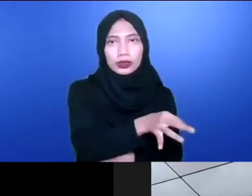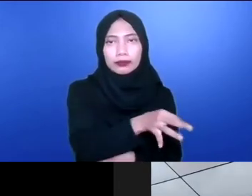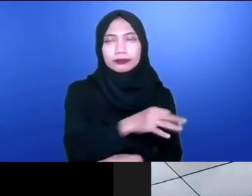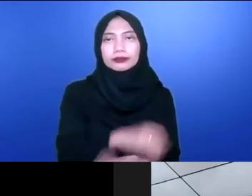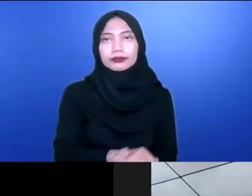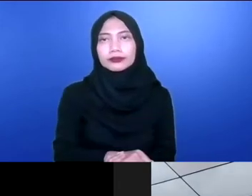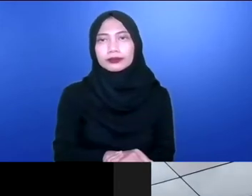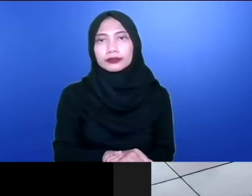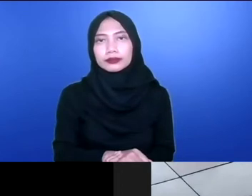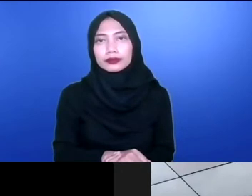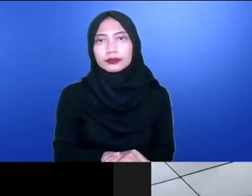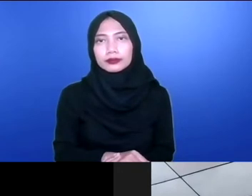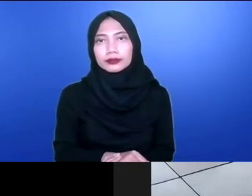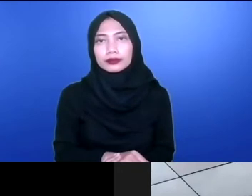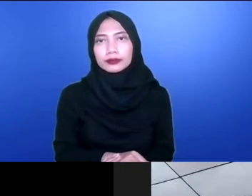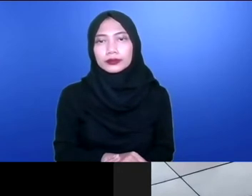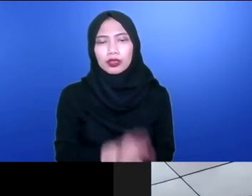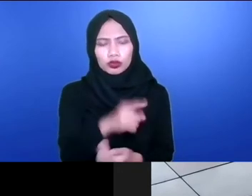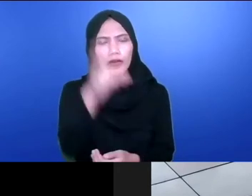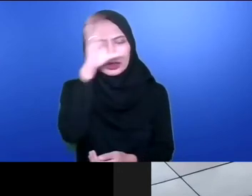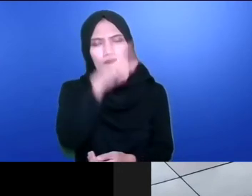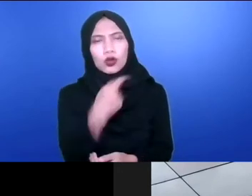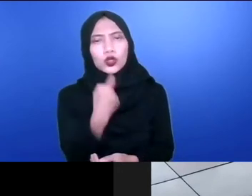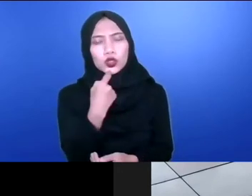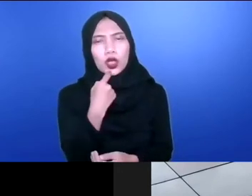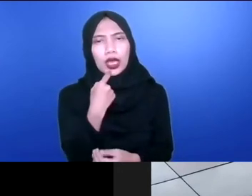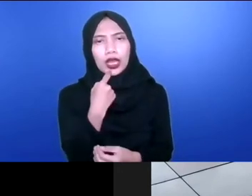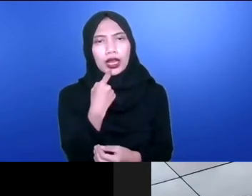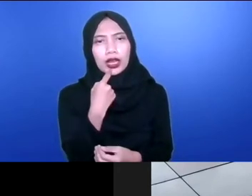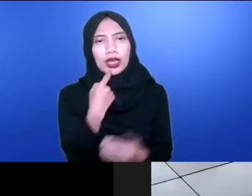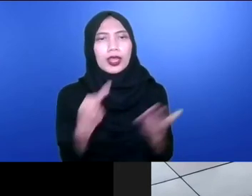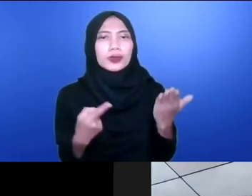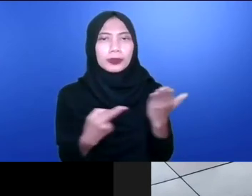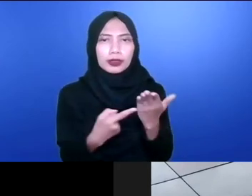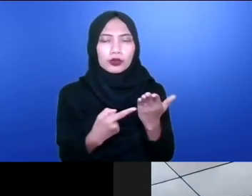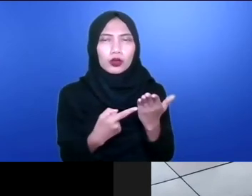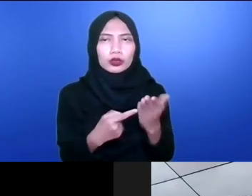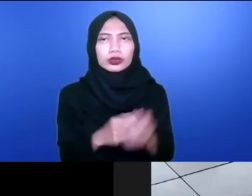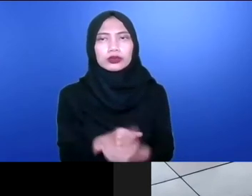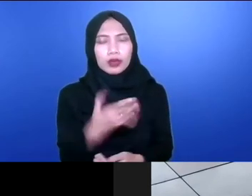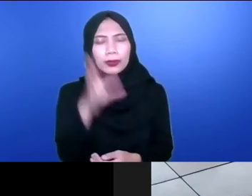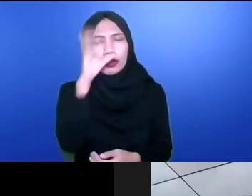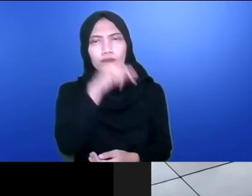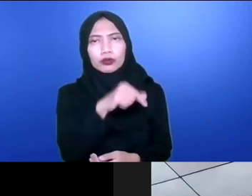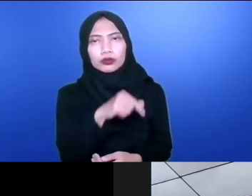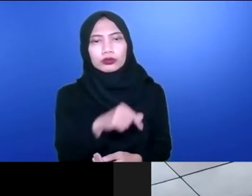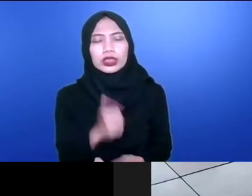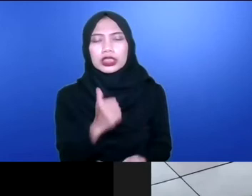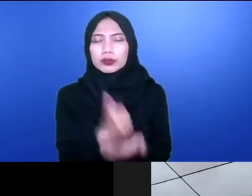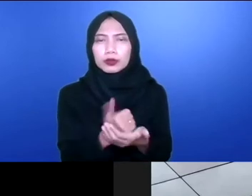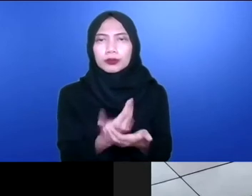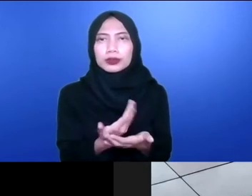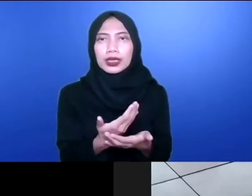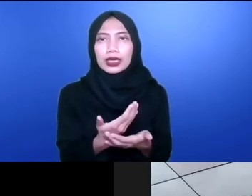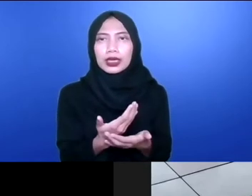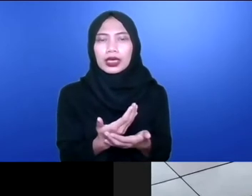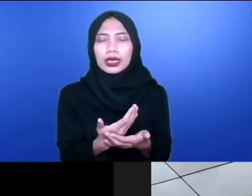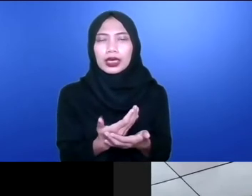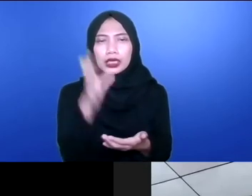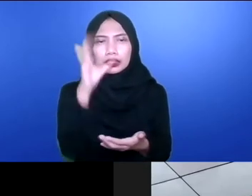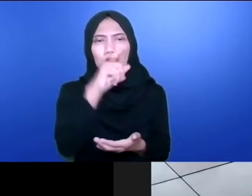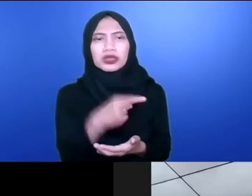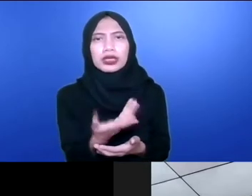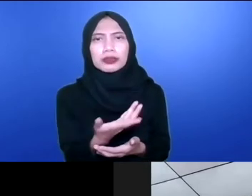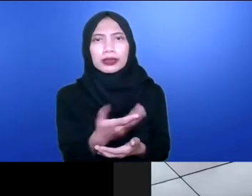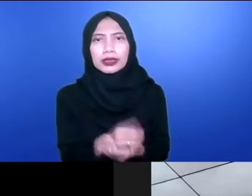melek JAT-JAT, melek teknologi. Dan bisa melihat dari mana, itu bisa melihat dari seperti iklan